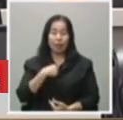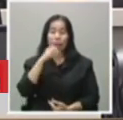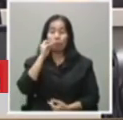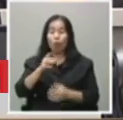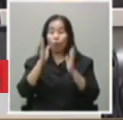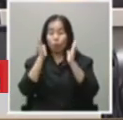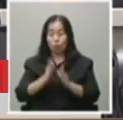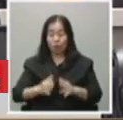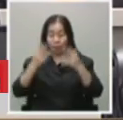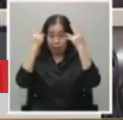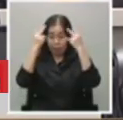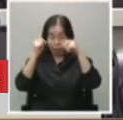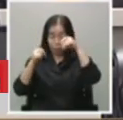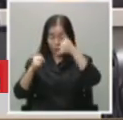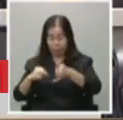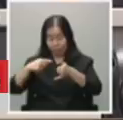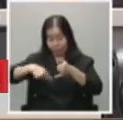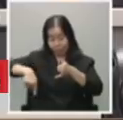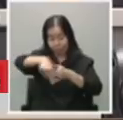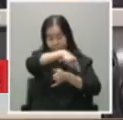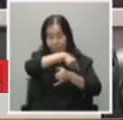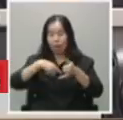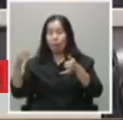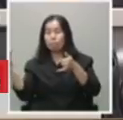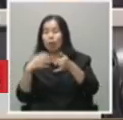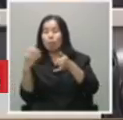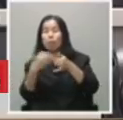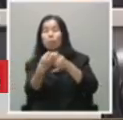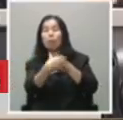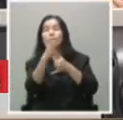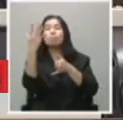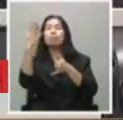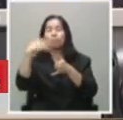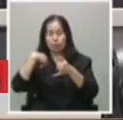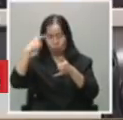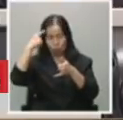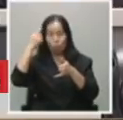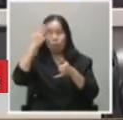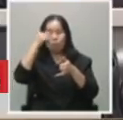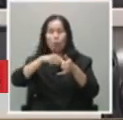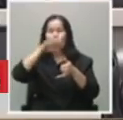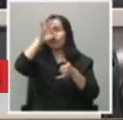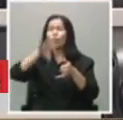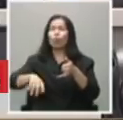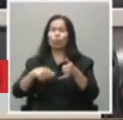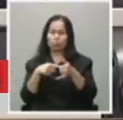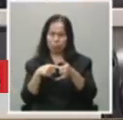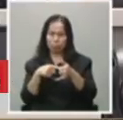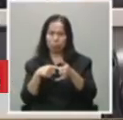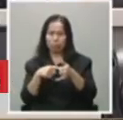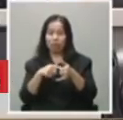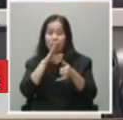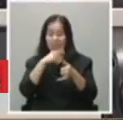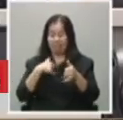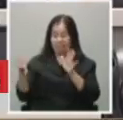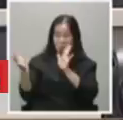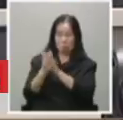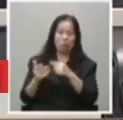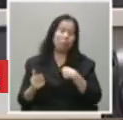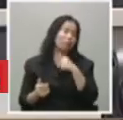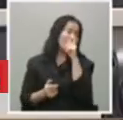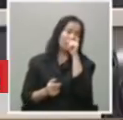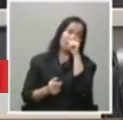ท่านนายกรัฐมนตรีเนี่ยเขาไม่ค่อยบอกท่านก็ท่านดุอ่ะถ้าผมอยู่กับท่านผมก็ไม่กล้าหร